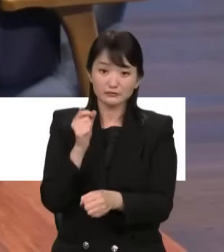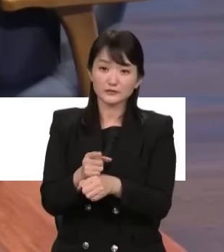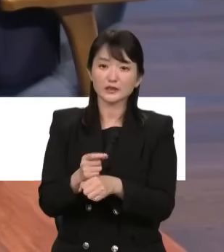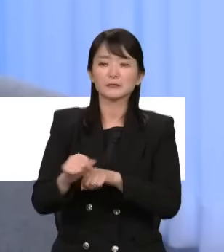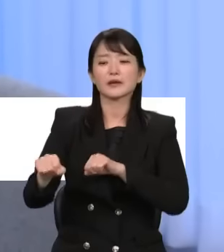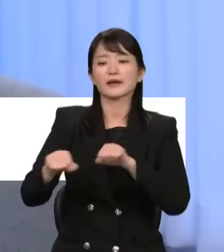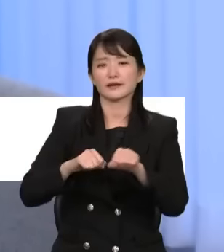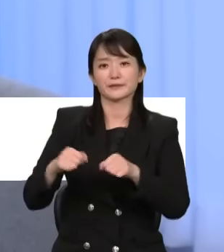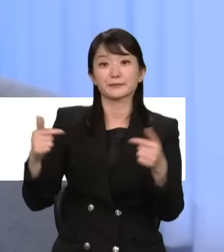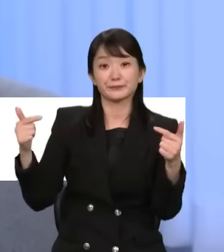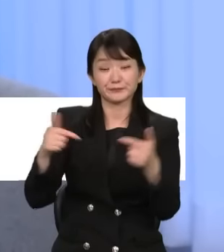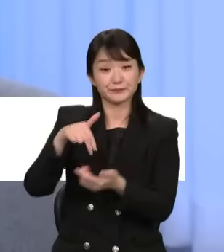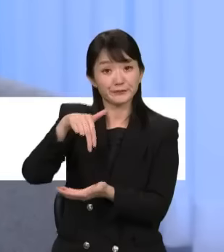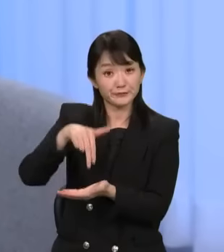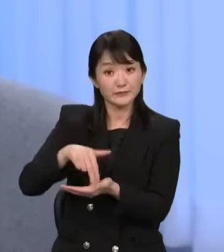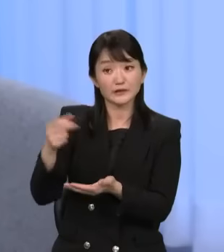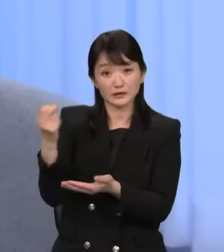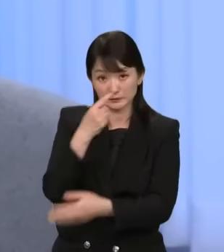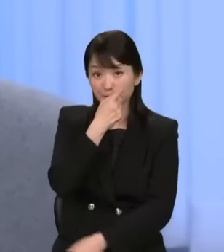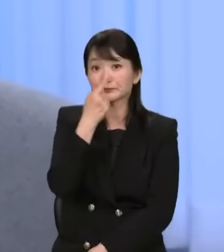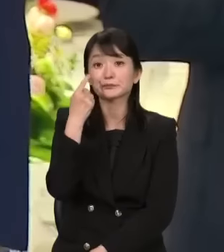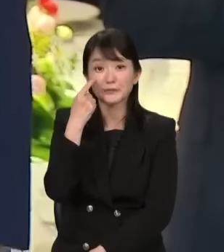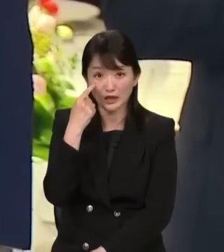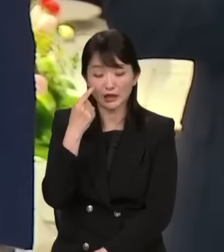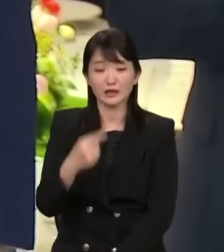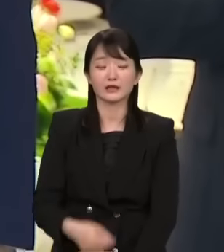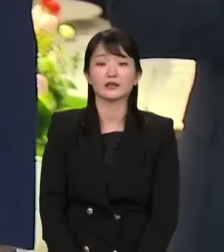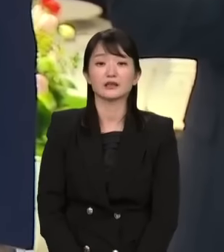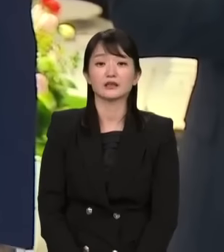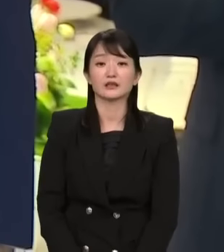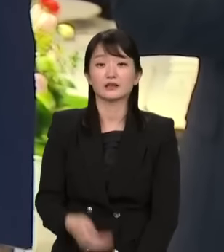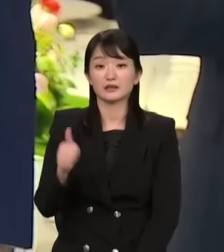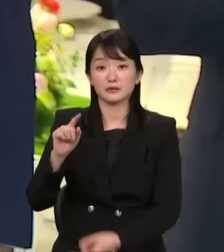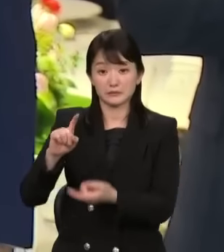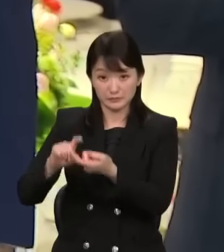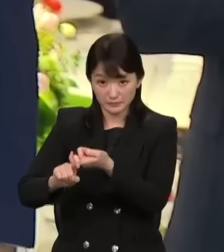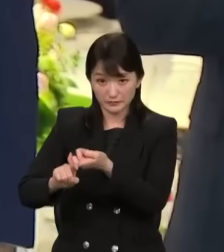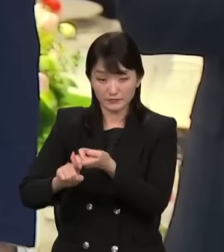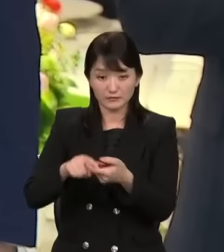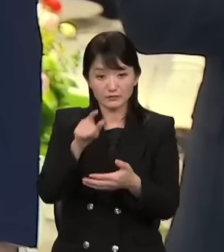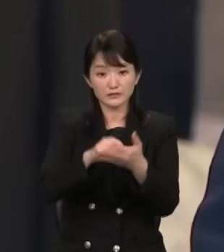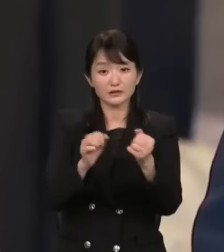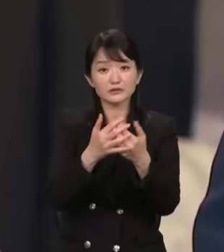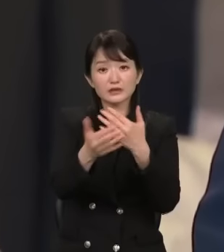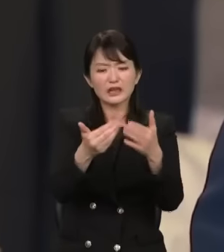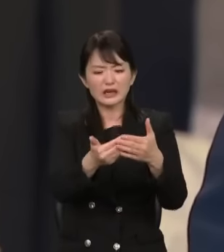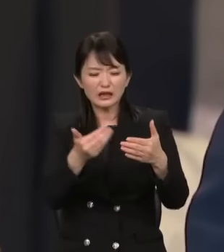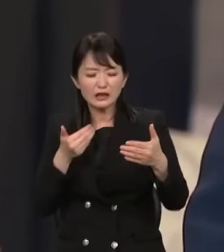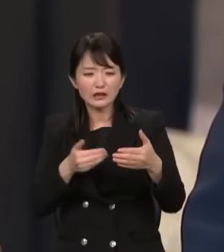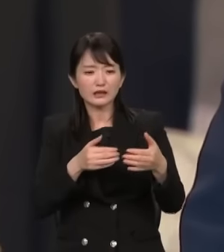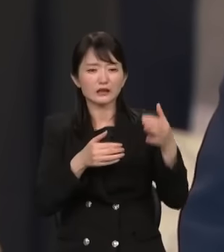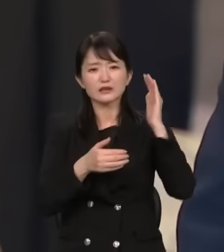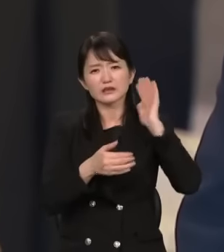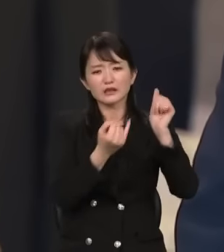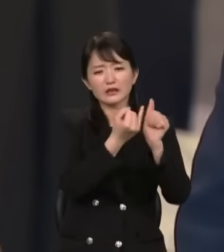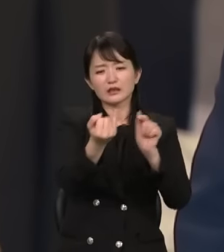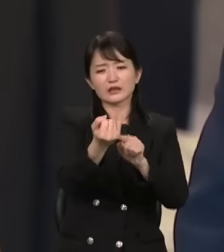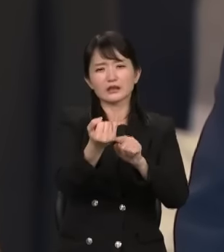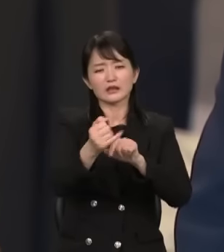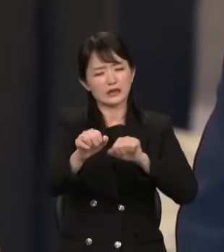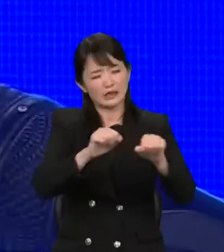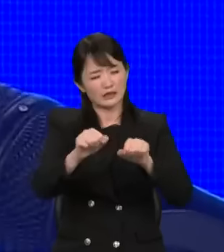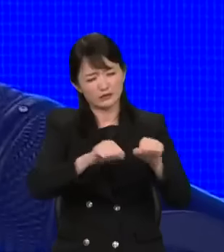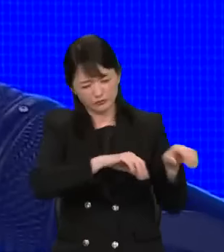자제하고 있다고 했던 입장을 재확인한 겁니다. 친한동훈계에선 기자회견 직전까지 김 여사 활동 전면